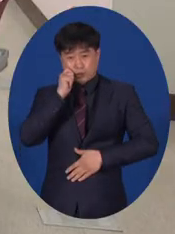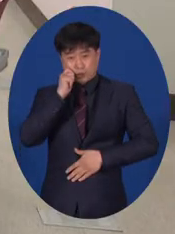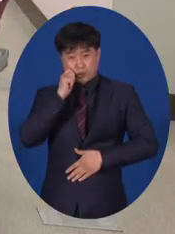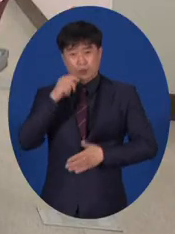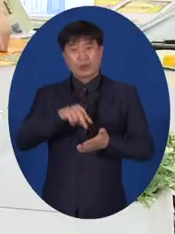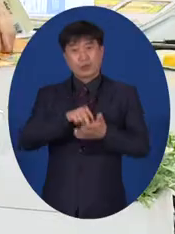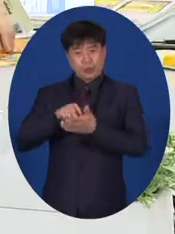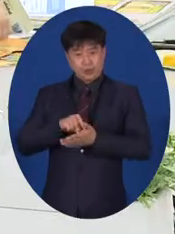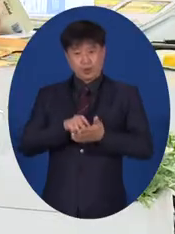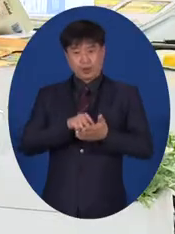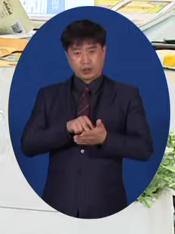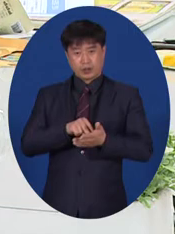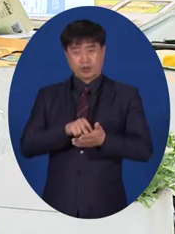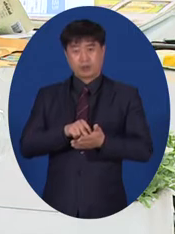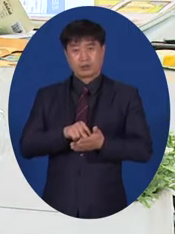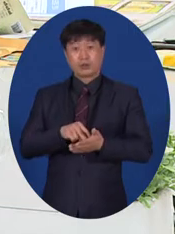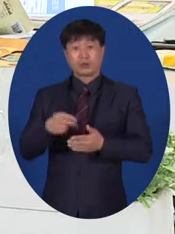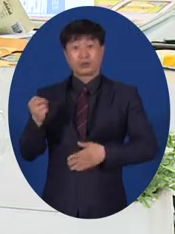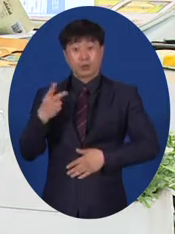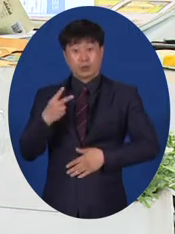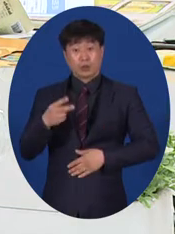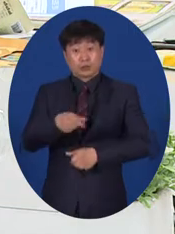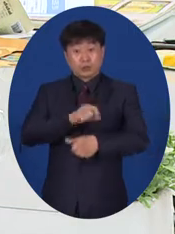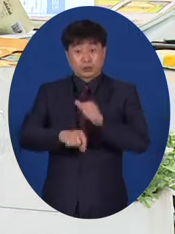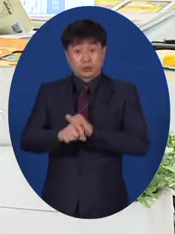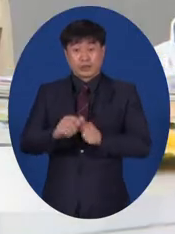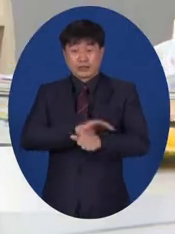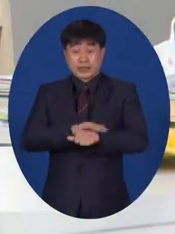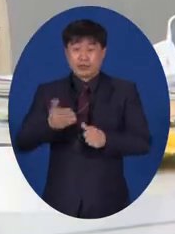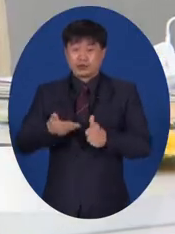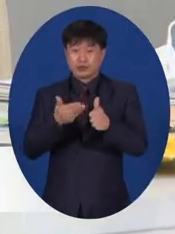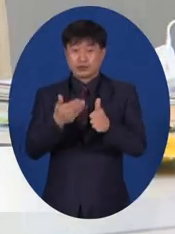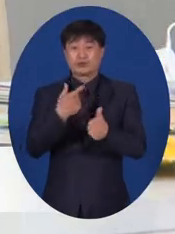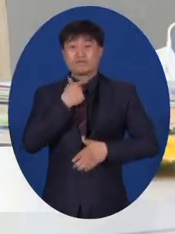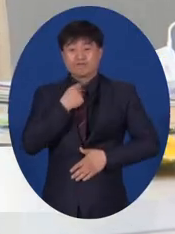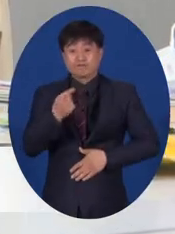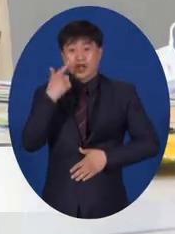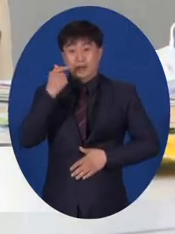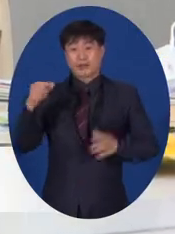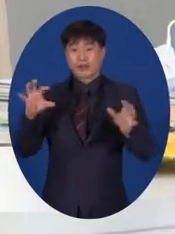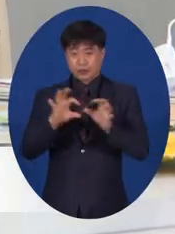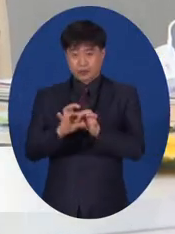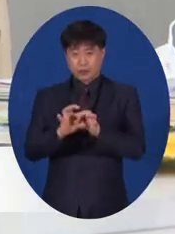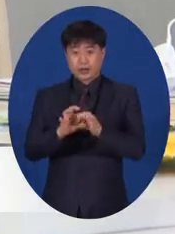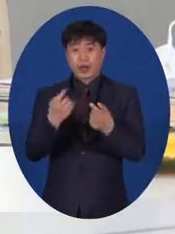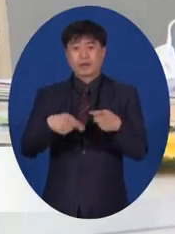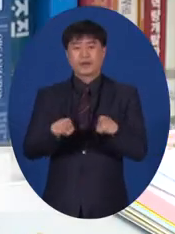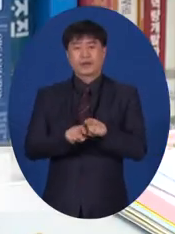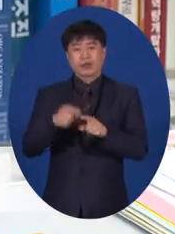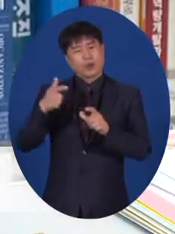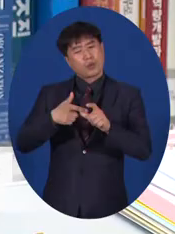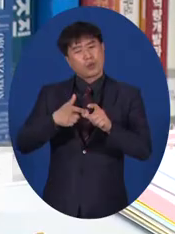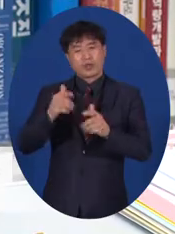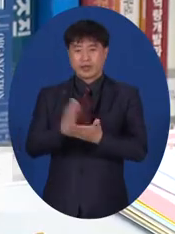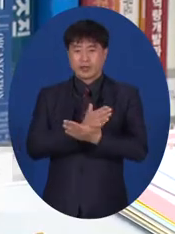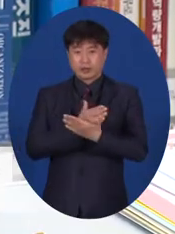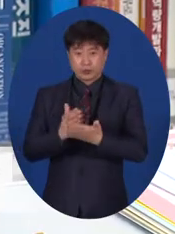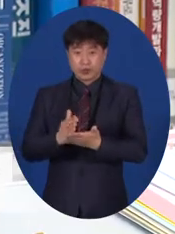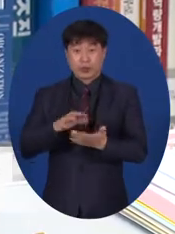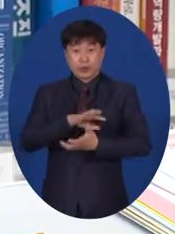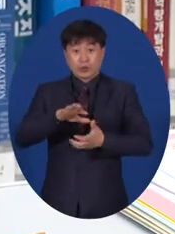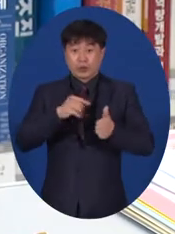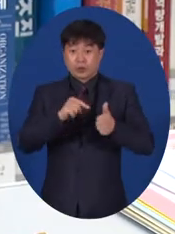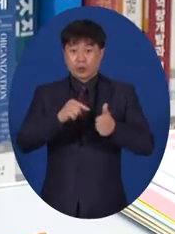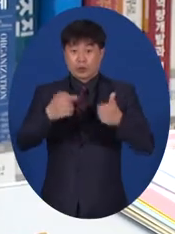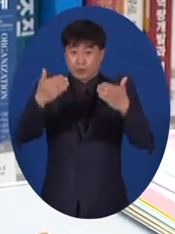어렵고 외롭다. 혹은 더 적극적으로 잘 키우고 싶은 아빠들을 연결시켜 이들끼리 고충을 나누기도 하고 놀이